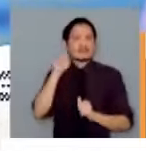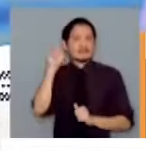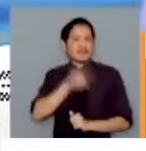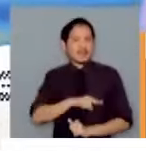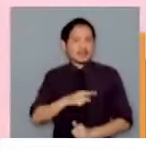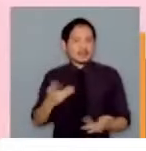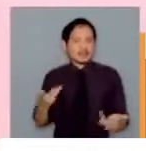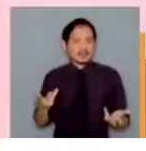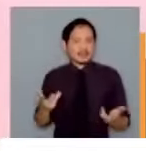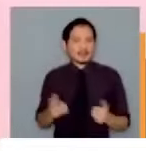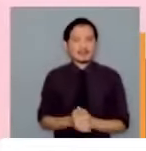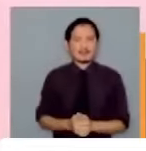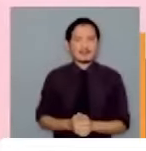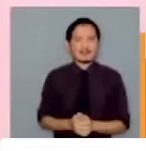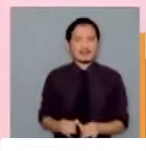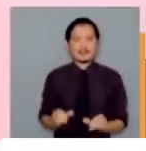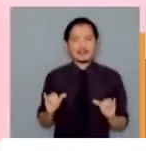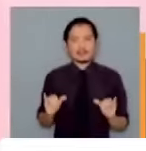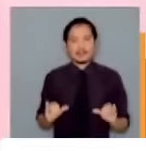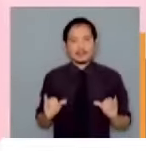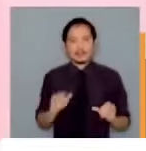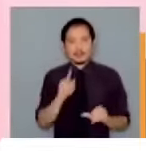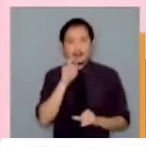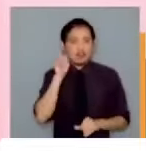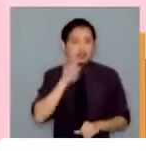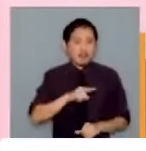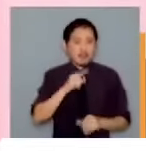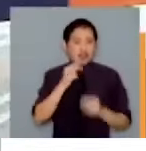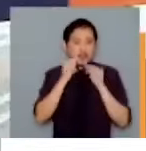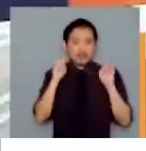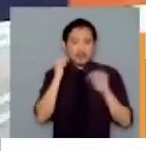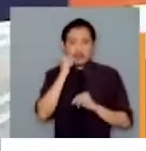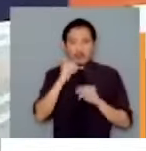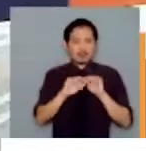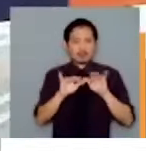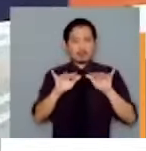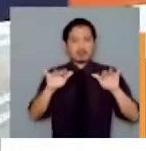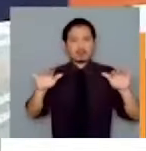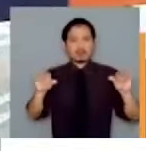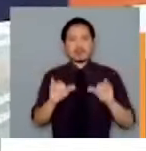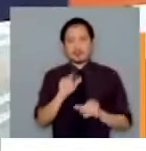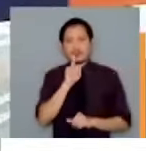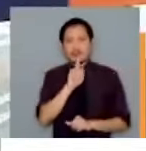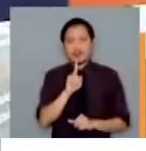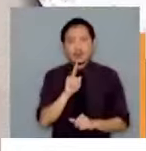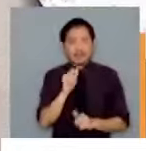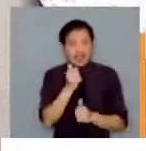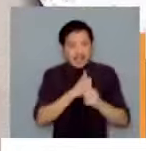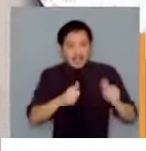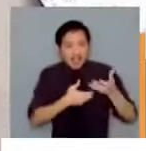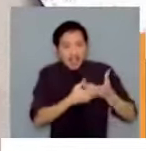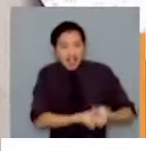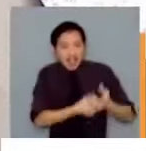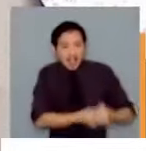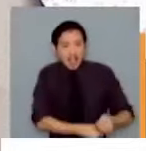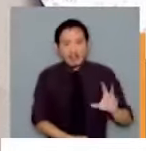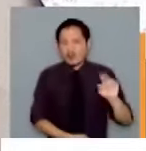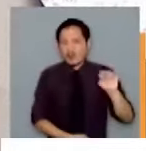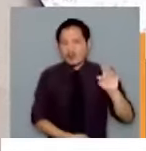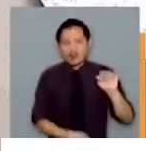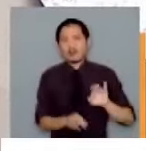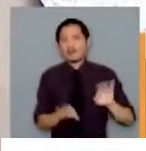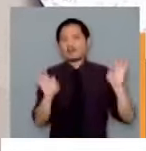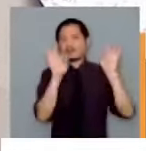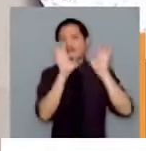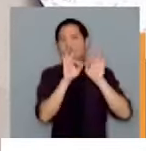talaga tayo ng disinformation. And, yan yan, fake news, Sir Tyrone. At dapat talaga wag basta-basta magtitiwala, no? It's money that we're talking about. Yes,